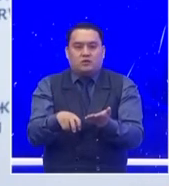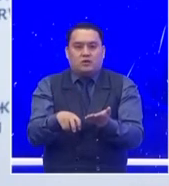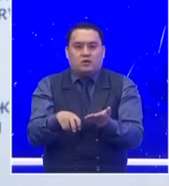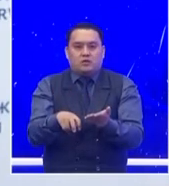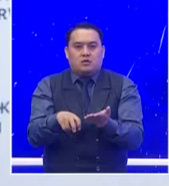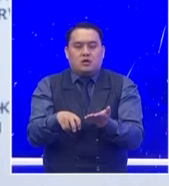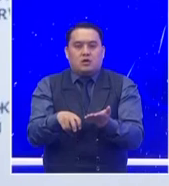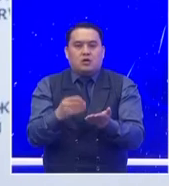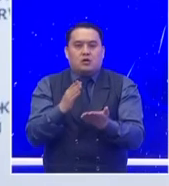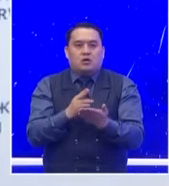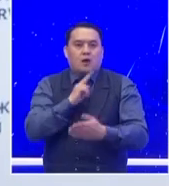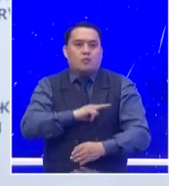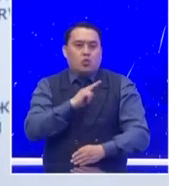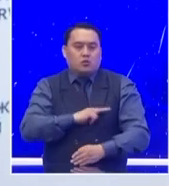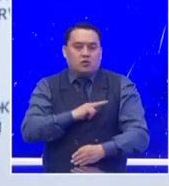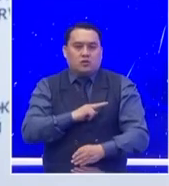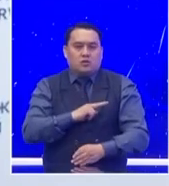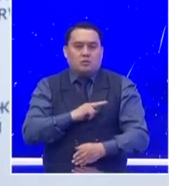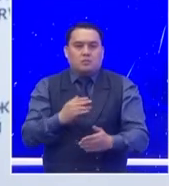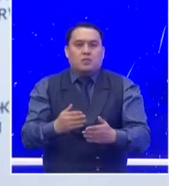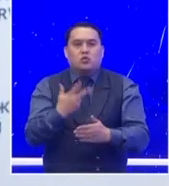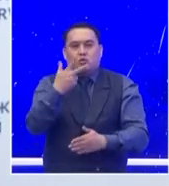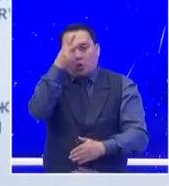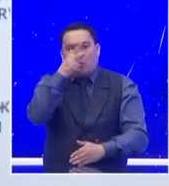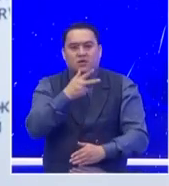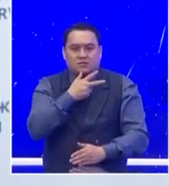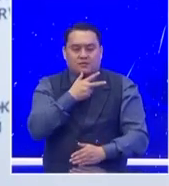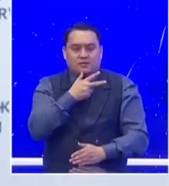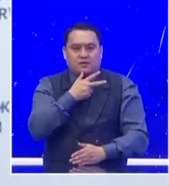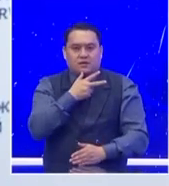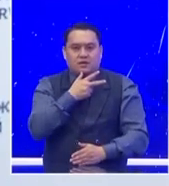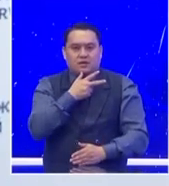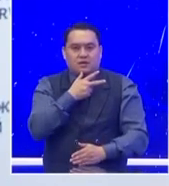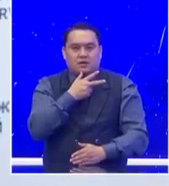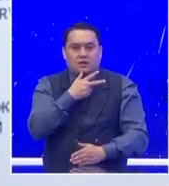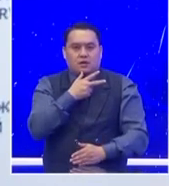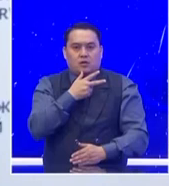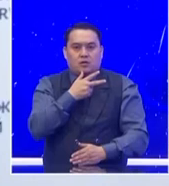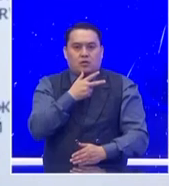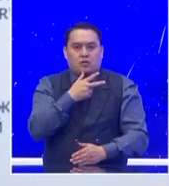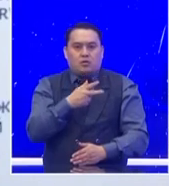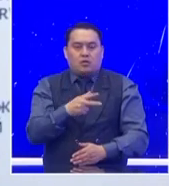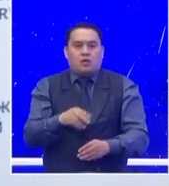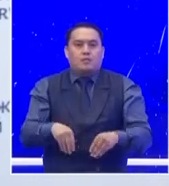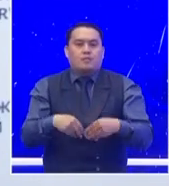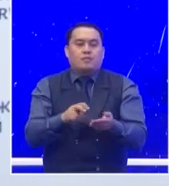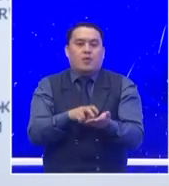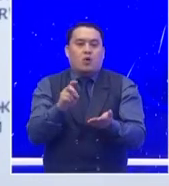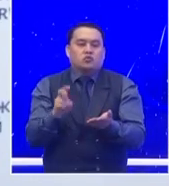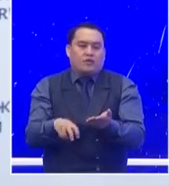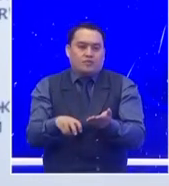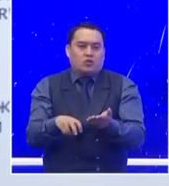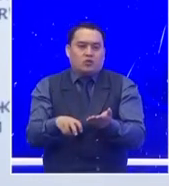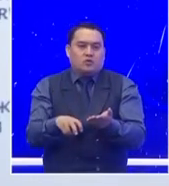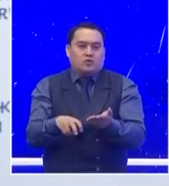данной должности работает не менее 3 месяца. Будет подавать в отставку, а будет приниматься отставка, не